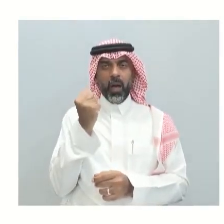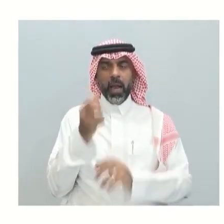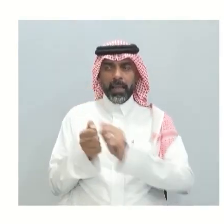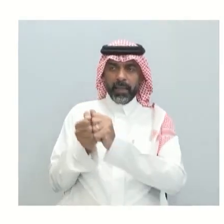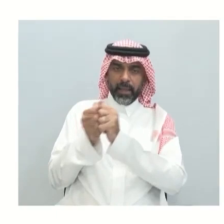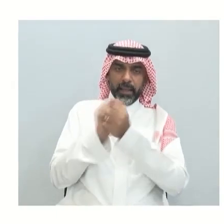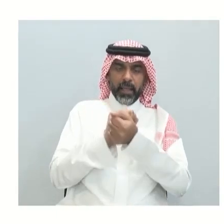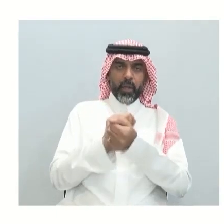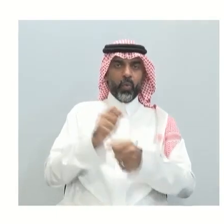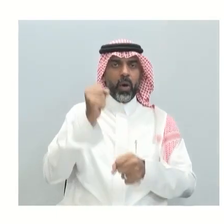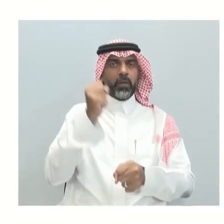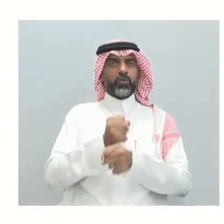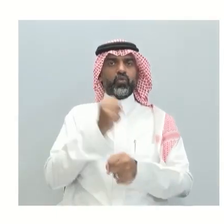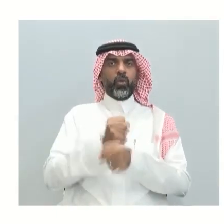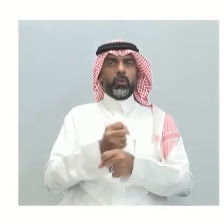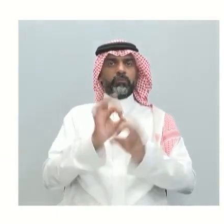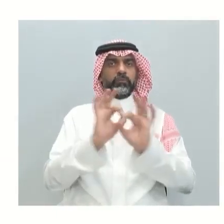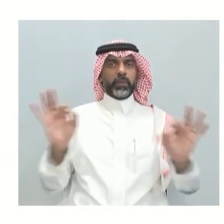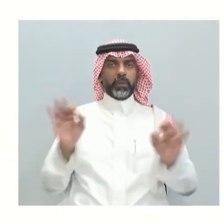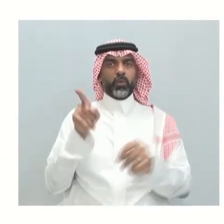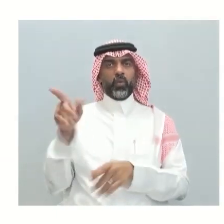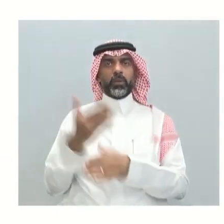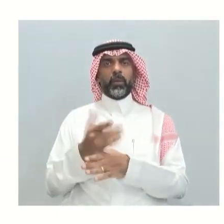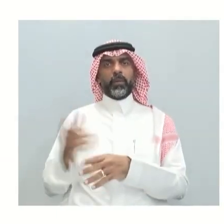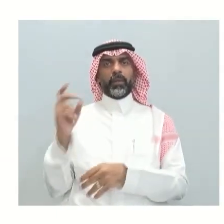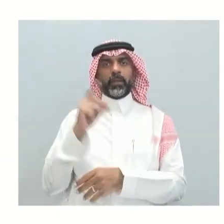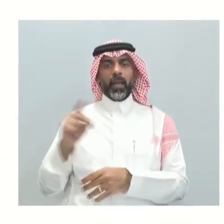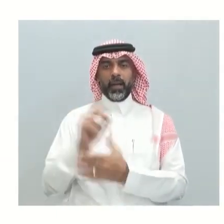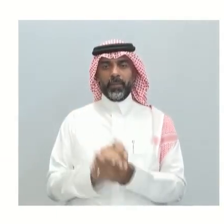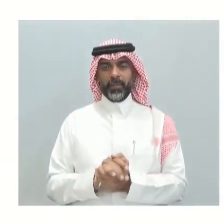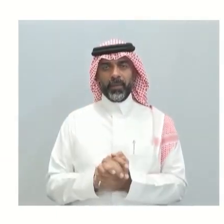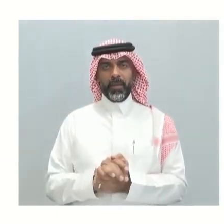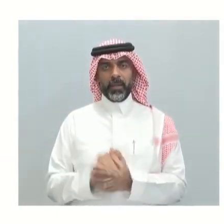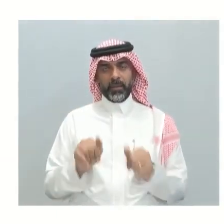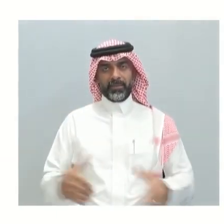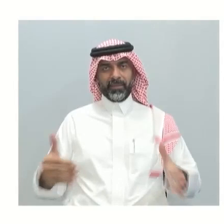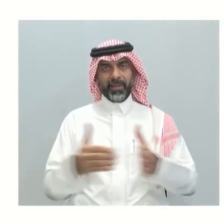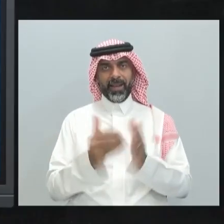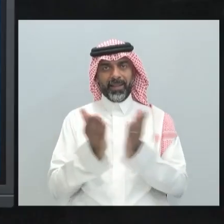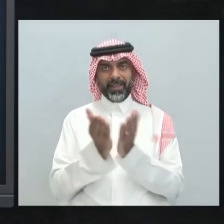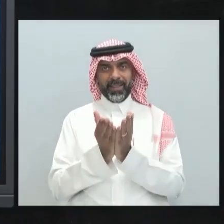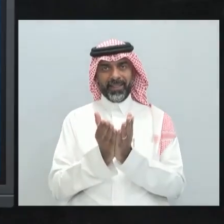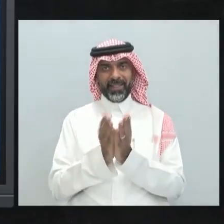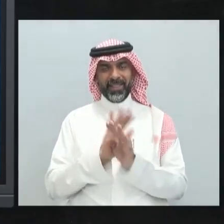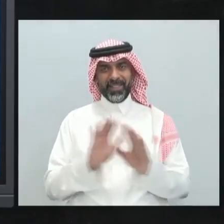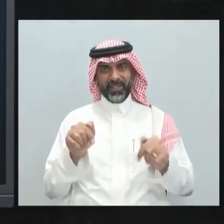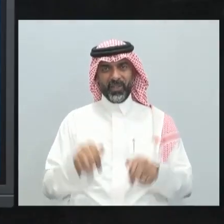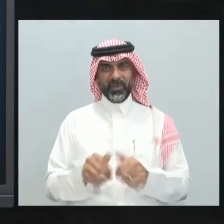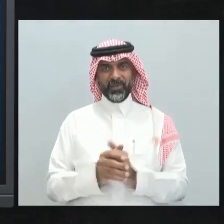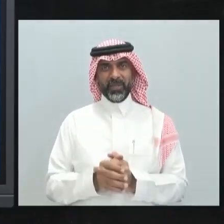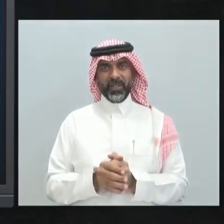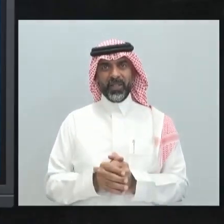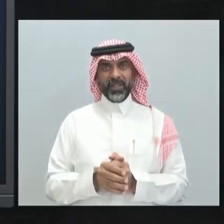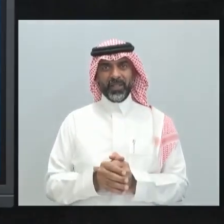التغيير وانجاز الشغل بهذا السؤال نكون قد وصلنا الى ختام درس انتقال الطاقه في النظام البي